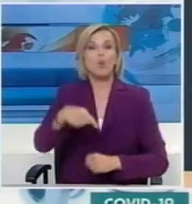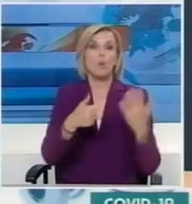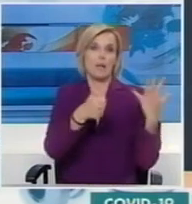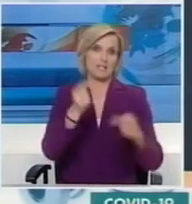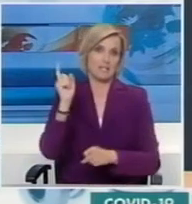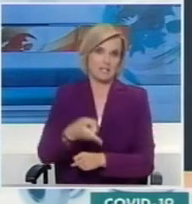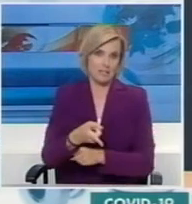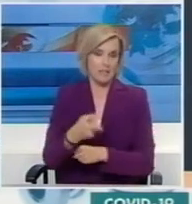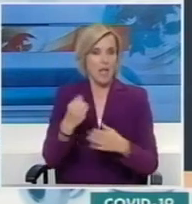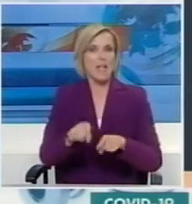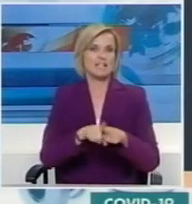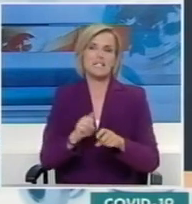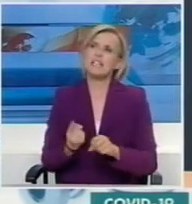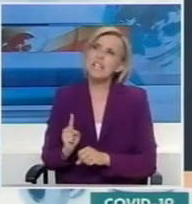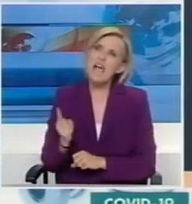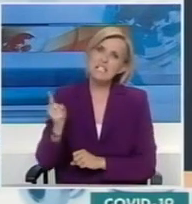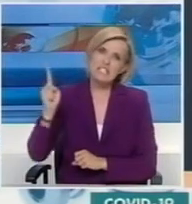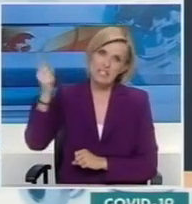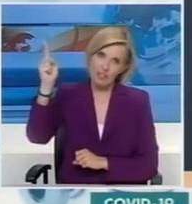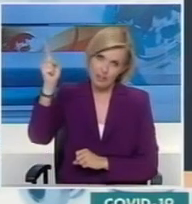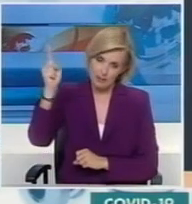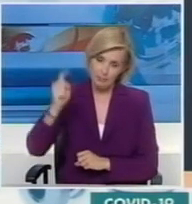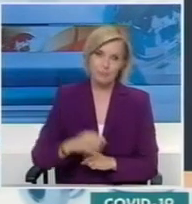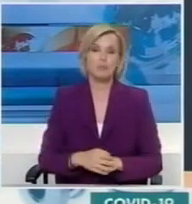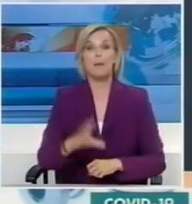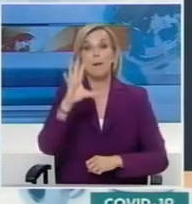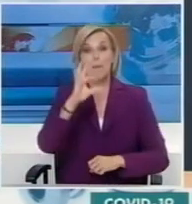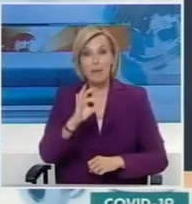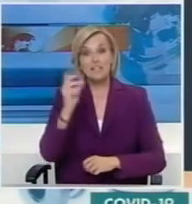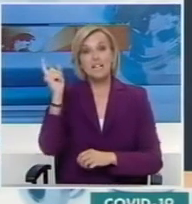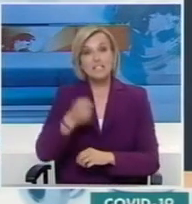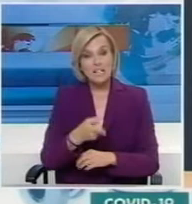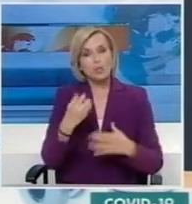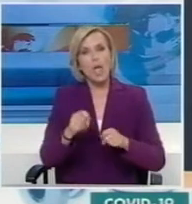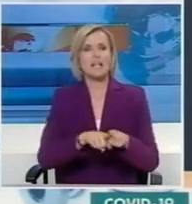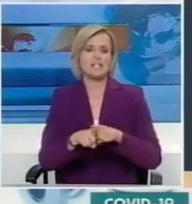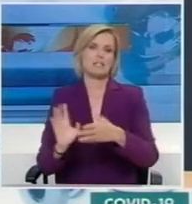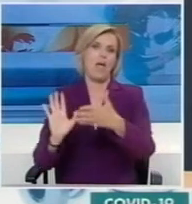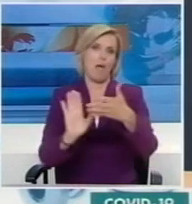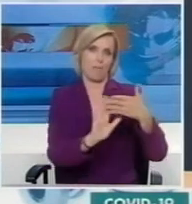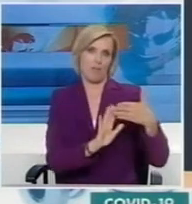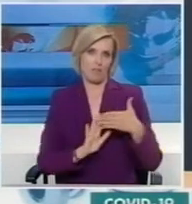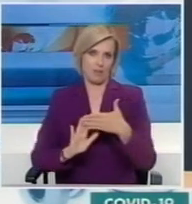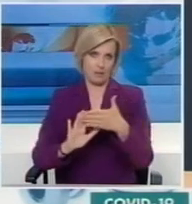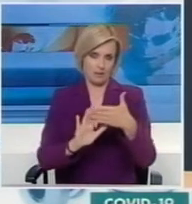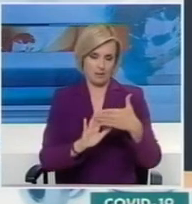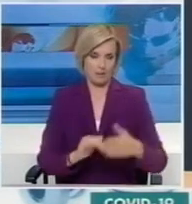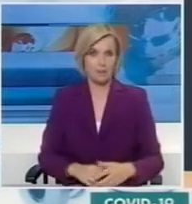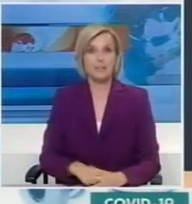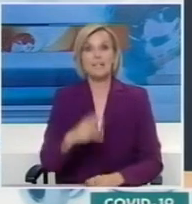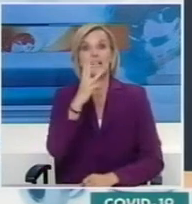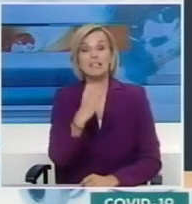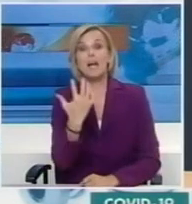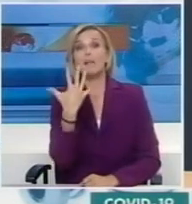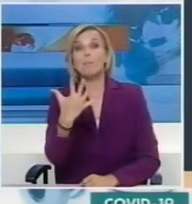22,6% θεωρούνται σχετιζόμενα με ταξίδι από το εξωτερικό και 50% είναι σχετιζόμενα με ήδη γνωστό κρούσμα.